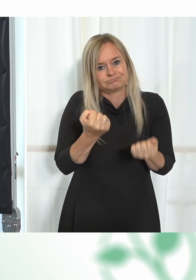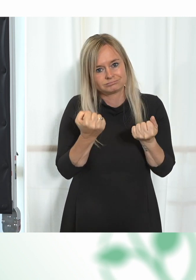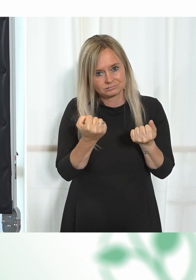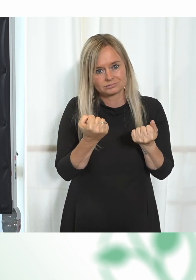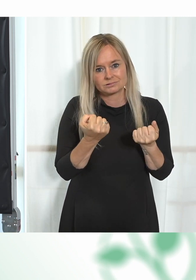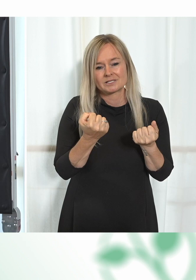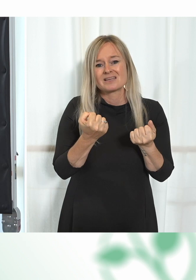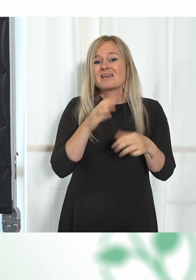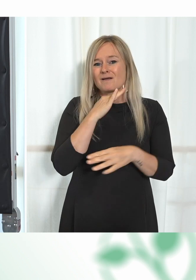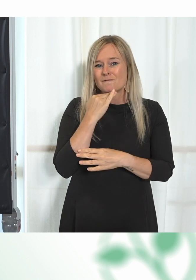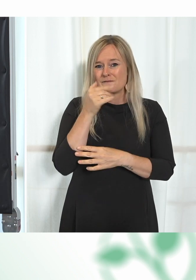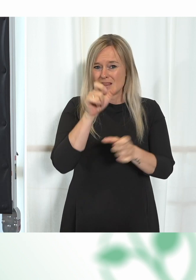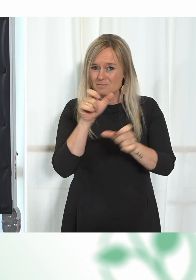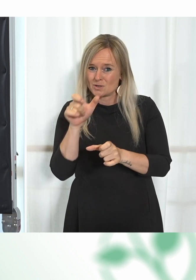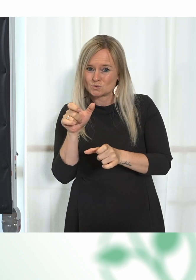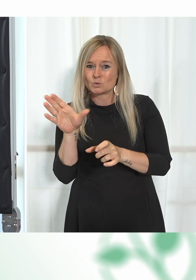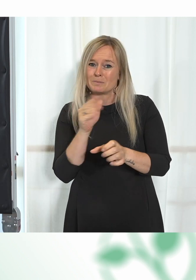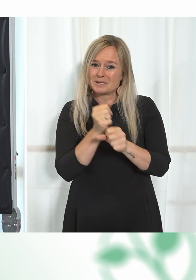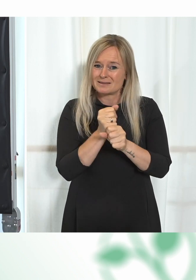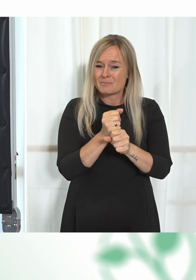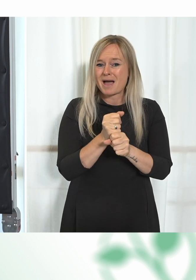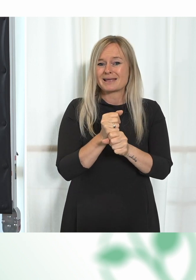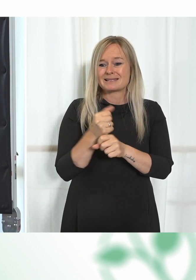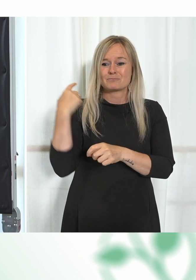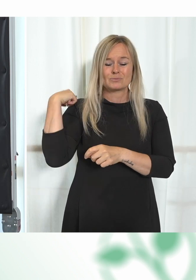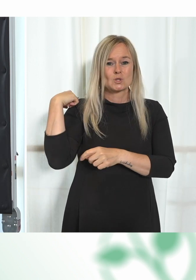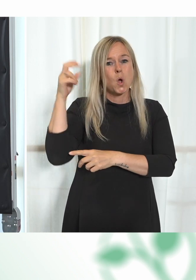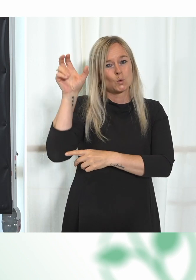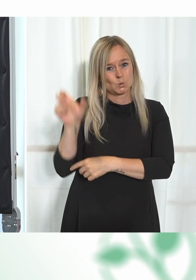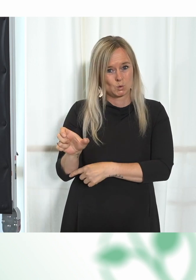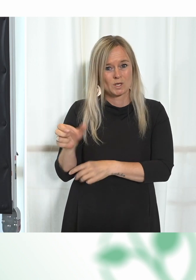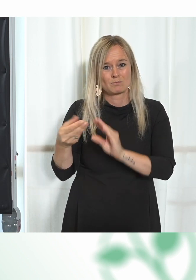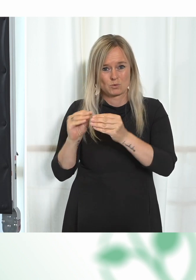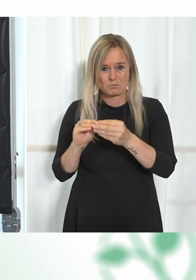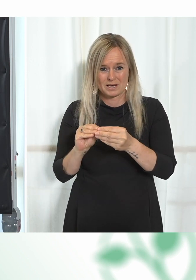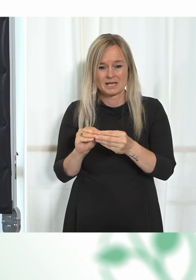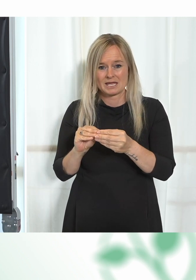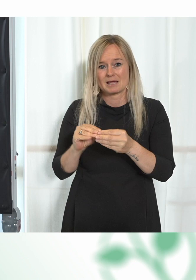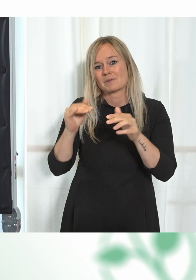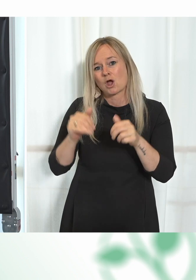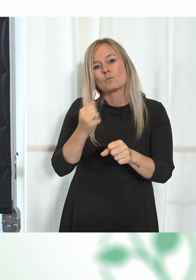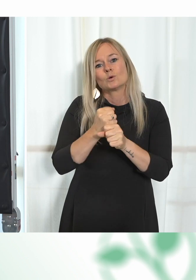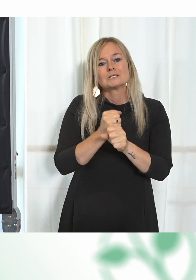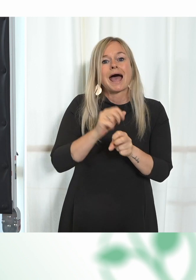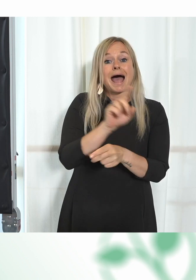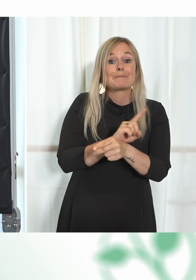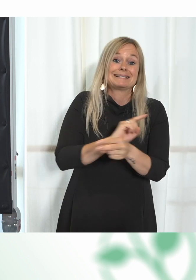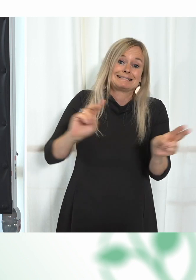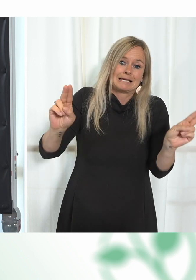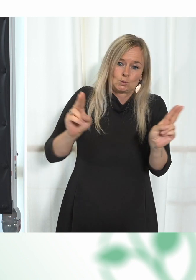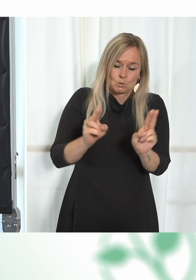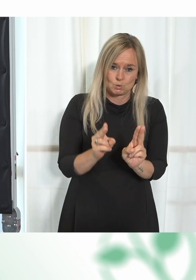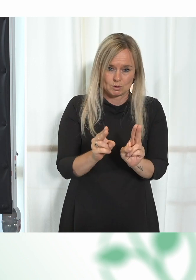in Rückenprobleme haben. Da muss man natürlich schauen, dass sie die Arbeitszeit verkürzen können, dass